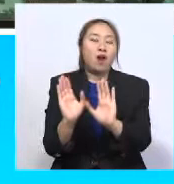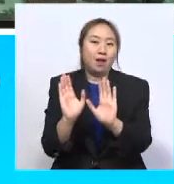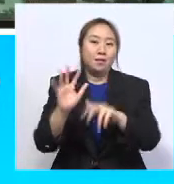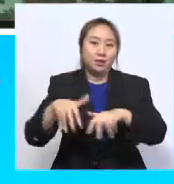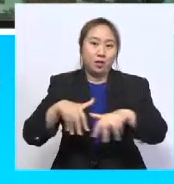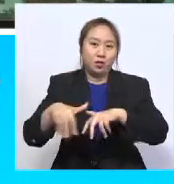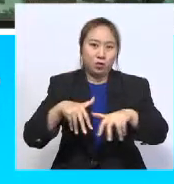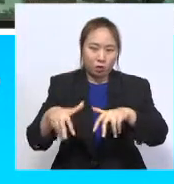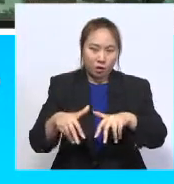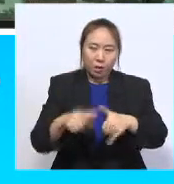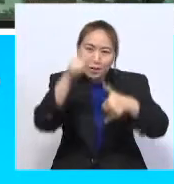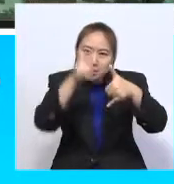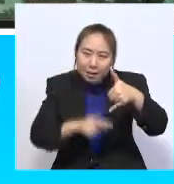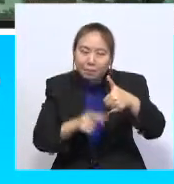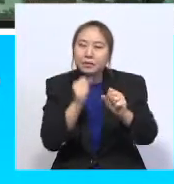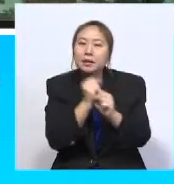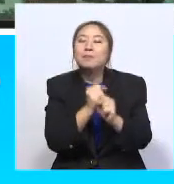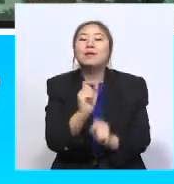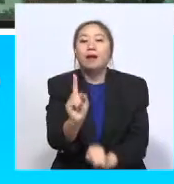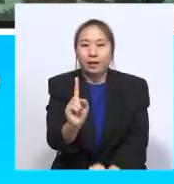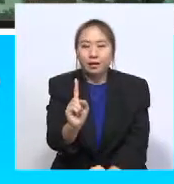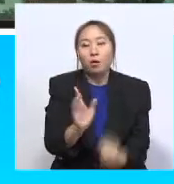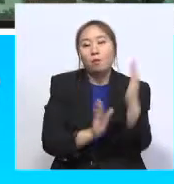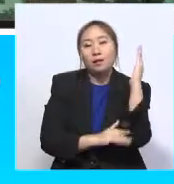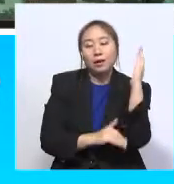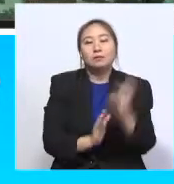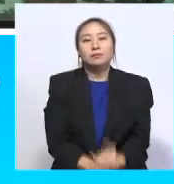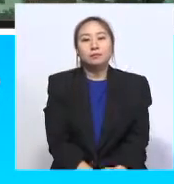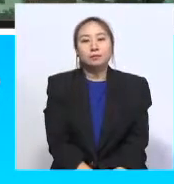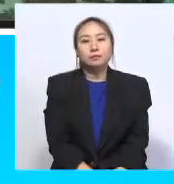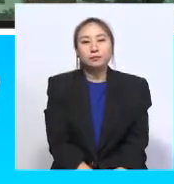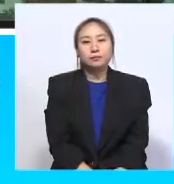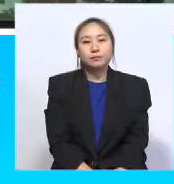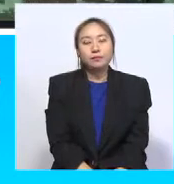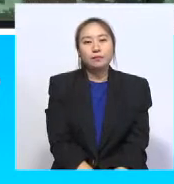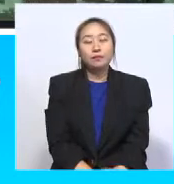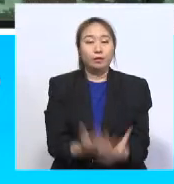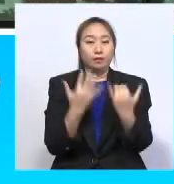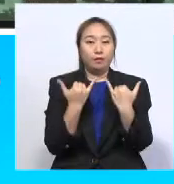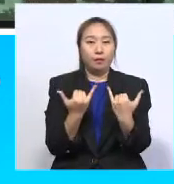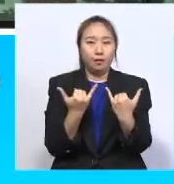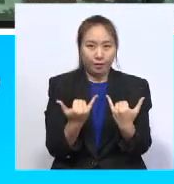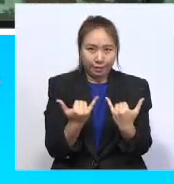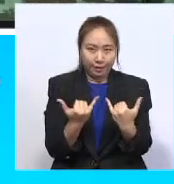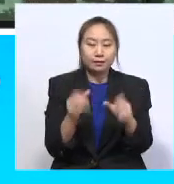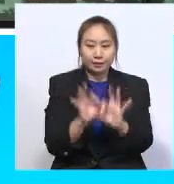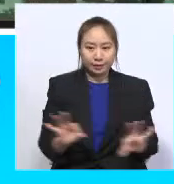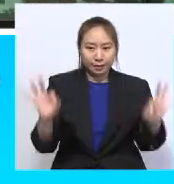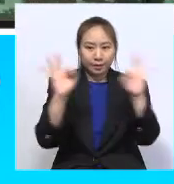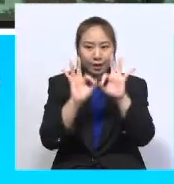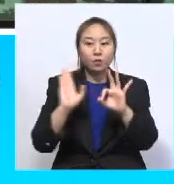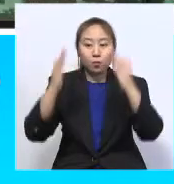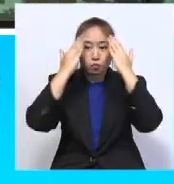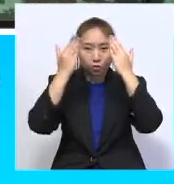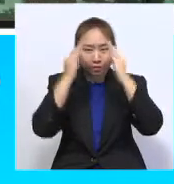นนิดนึงนะครับในการปฏิบัติตัวในช่วงนี้ในพื้นที่ภาคใต้เองเนี่ยครับ ครับจริงๆในช่วงนี้นะครับถือว่าเป็นช่วงที่สำคัญที่สุดของพี่น้องมุ